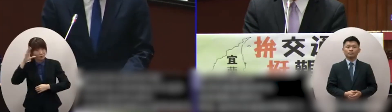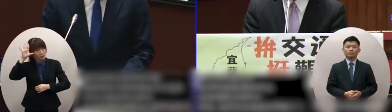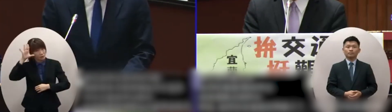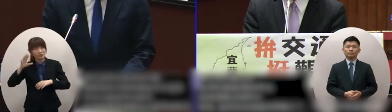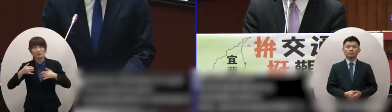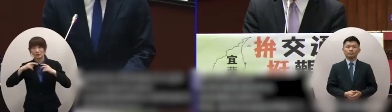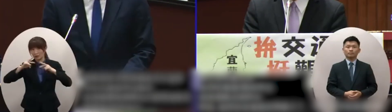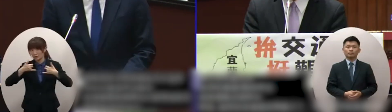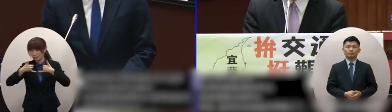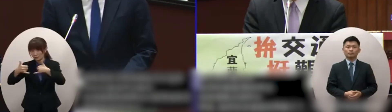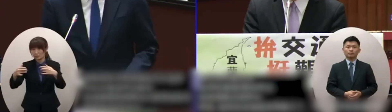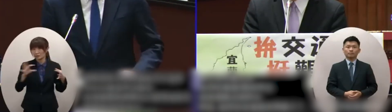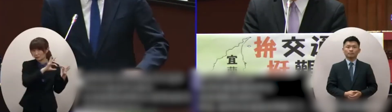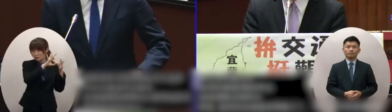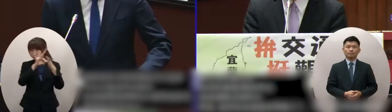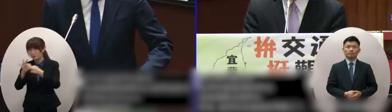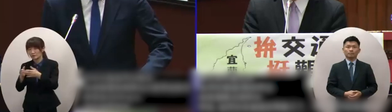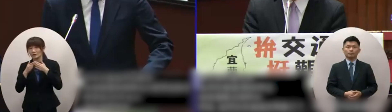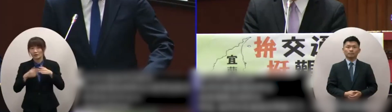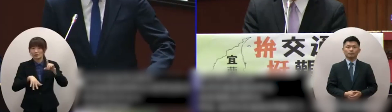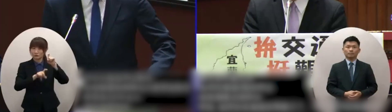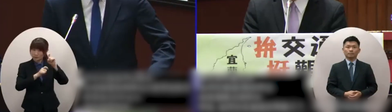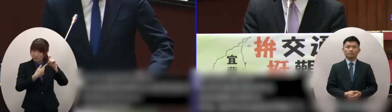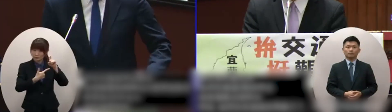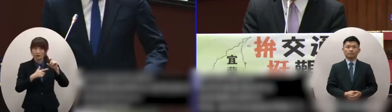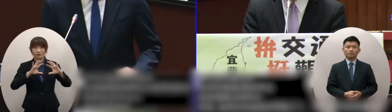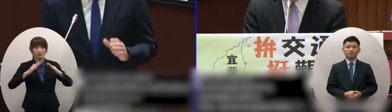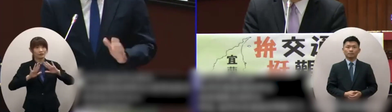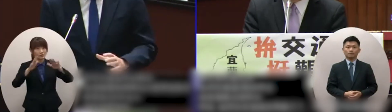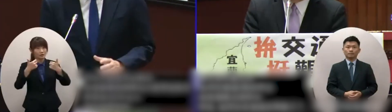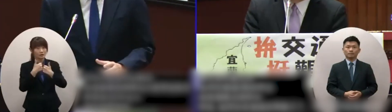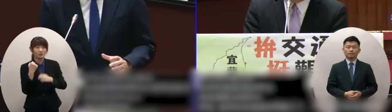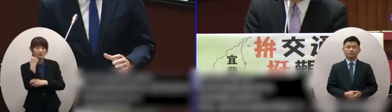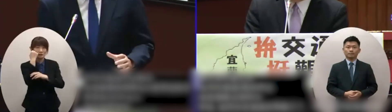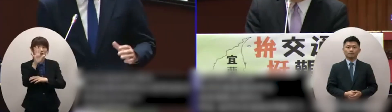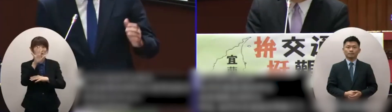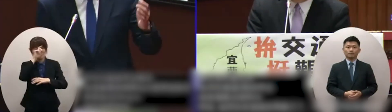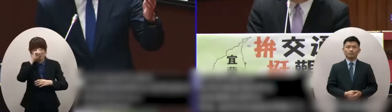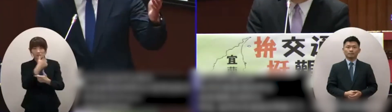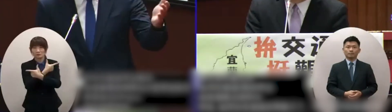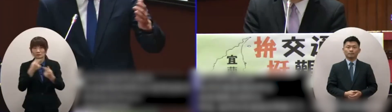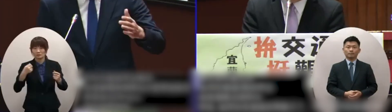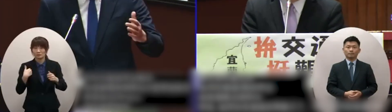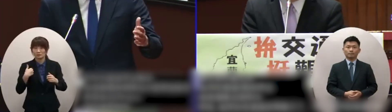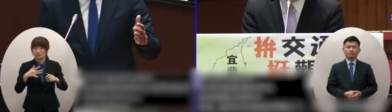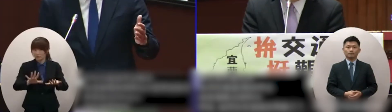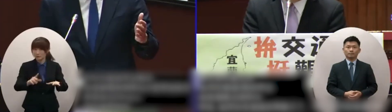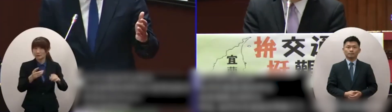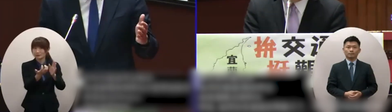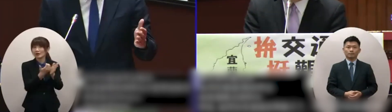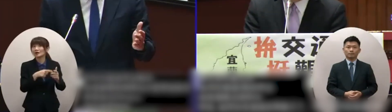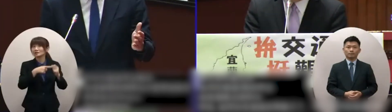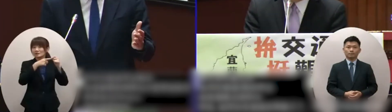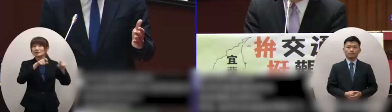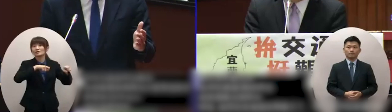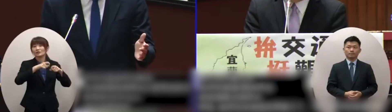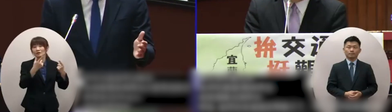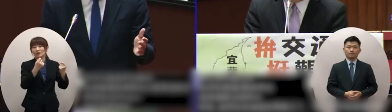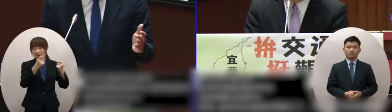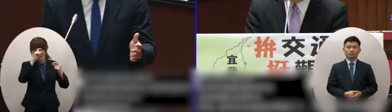这个10月16号也得到了国发会的支持。那我们也是一样一并啦，好，跟苏花安一样，我们希望